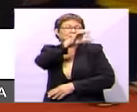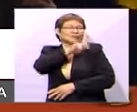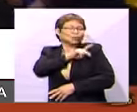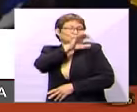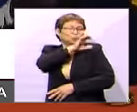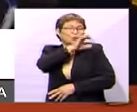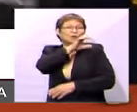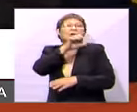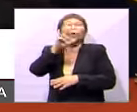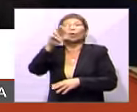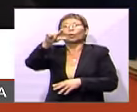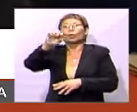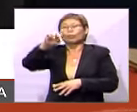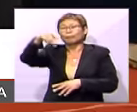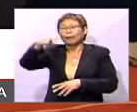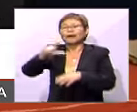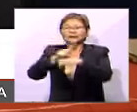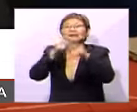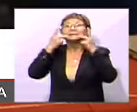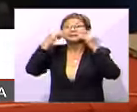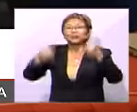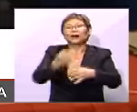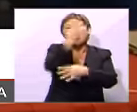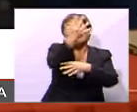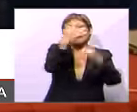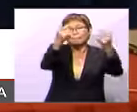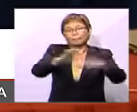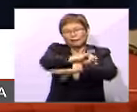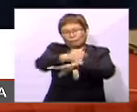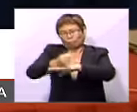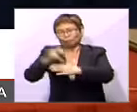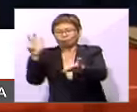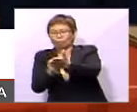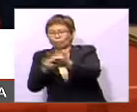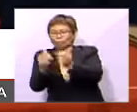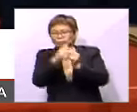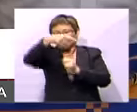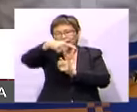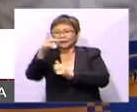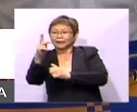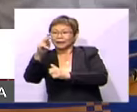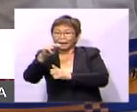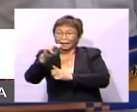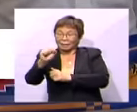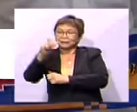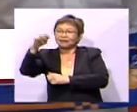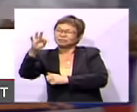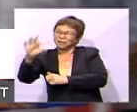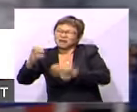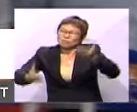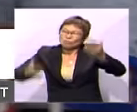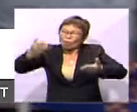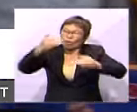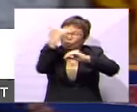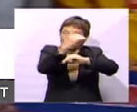Gopal di Kelana Jaya. Setakat ini, empat pemain import disahkan bersama PKNS FC. Berkemungkinan,